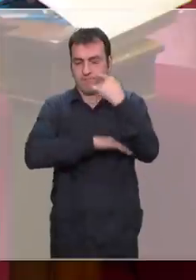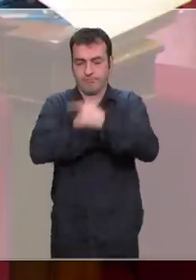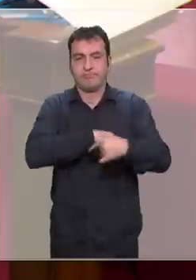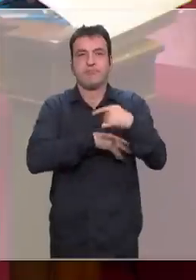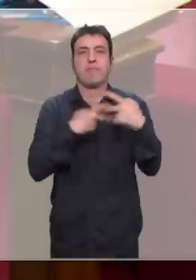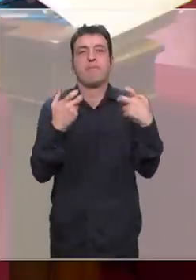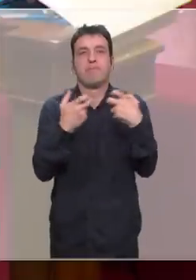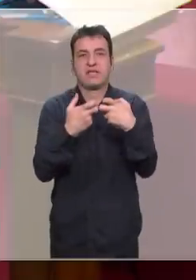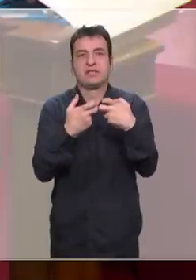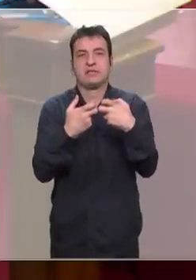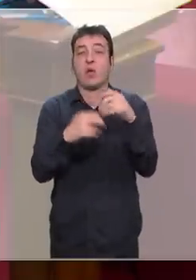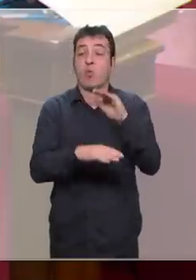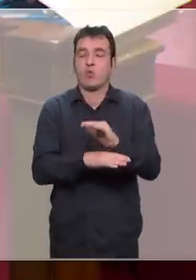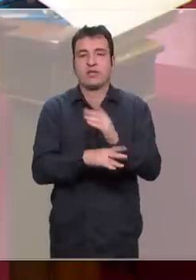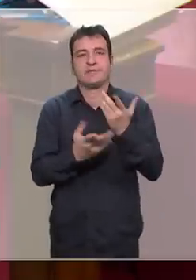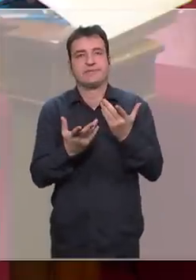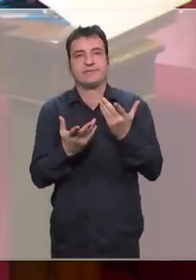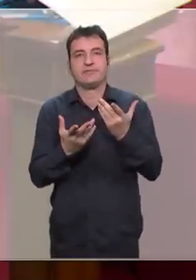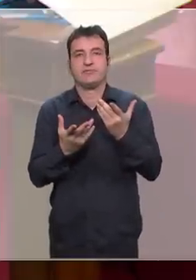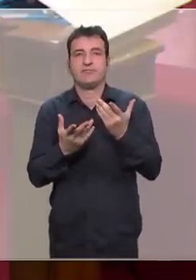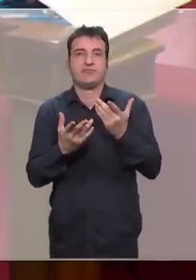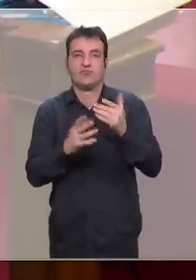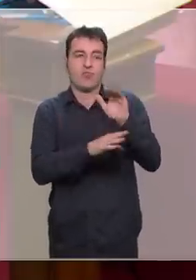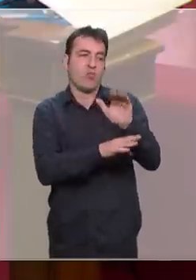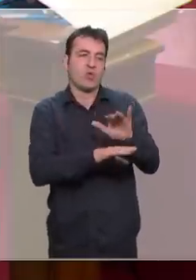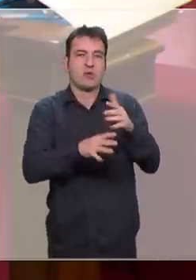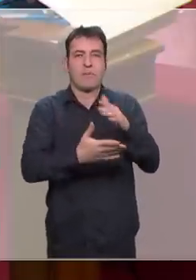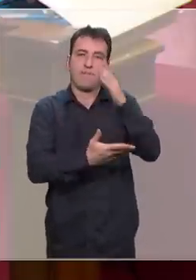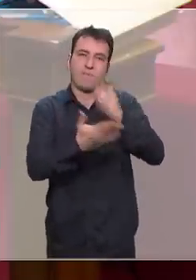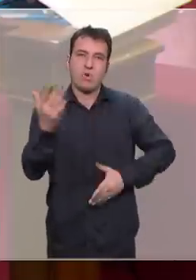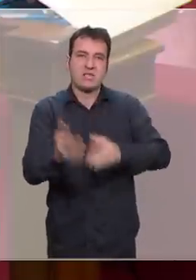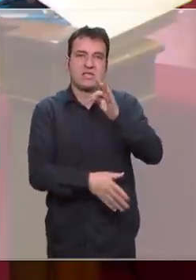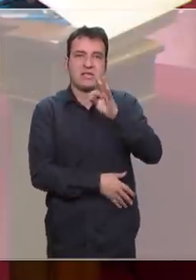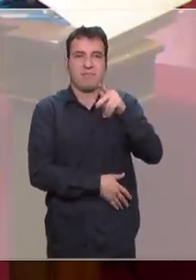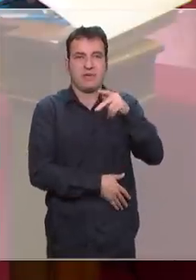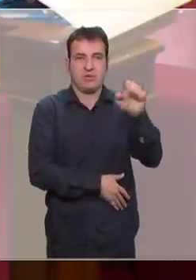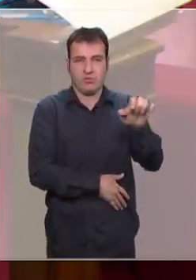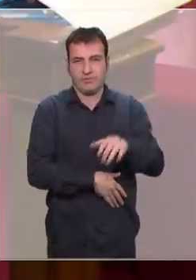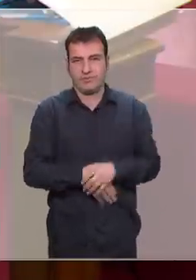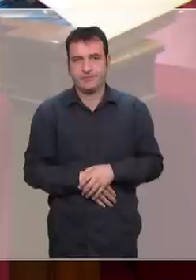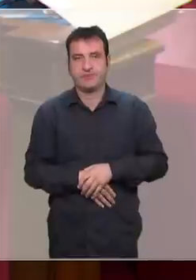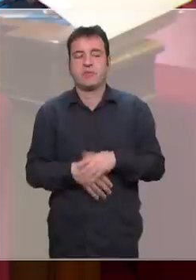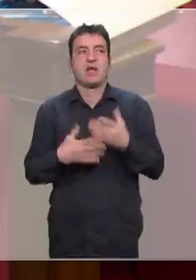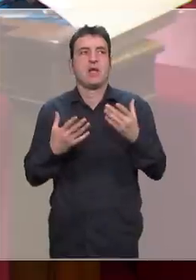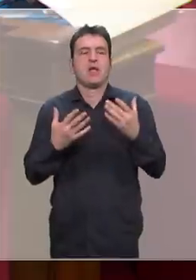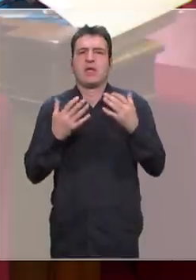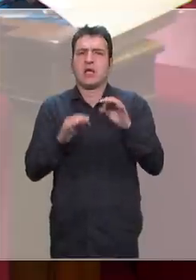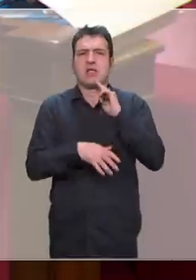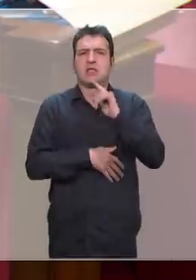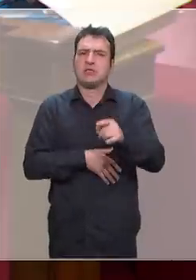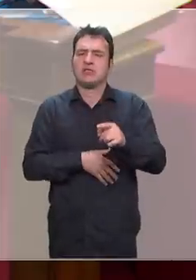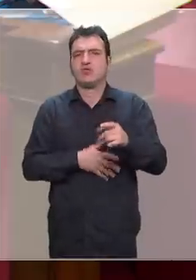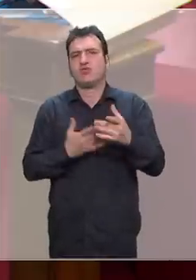tarifaire qui couvre au moment où je vous parle la moitié de nos TPE au prix du bouclier tarifaire. Nous avons, il y a une dizaine de jours, rouvert